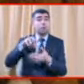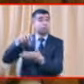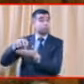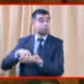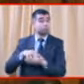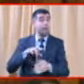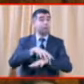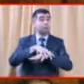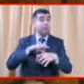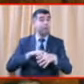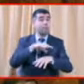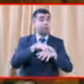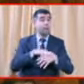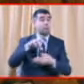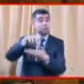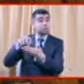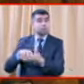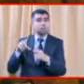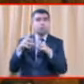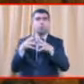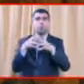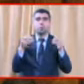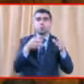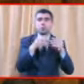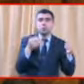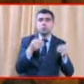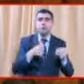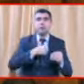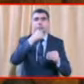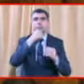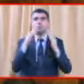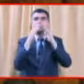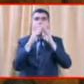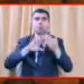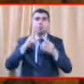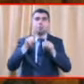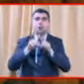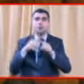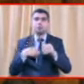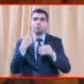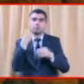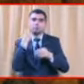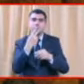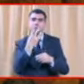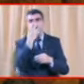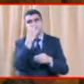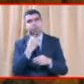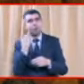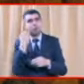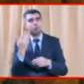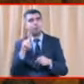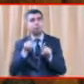والعملات تفتقد دورا للمسنين، وحتى الموجود منها حالته لا ترضي العدو قبل